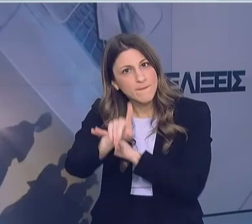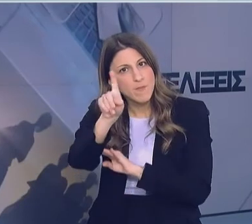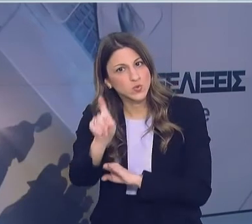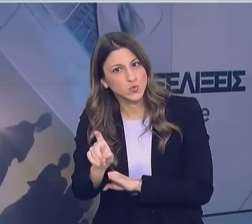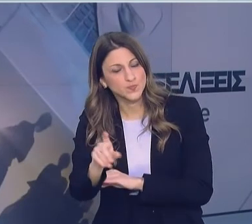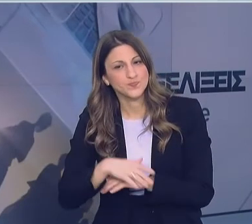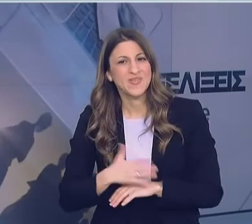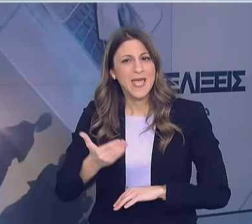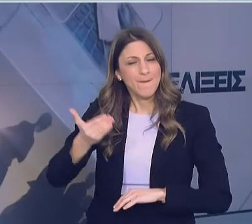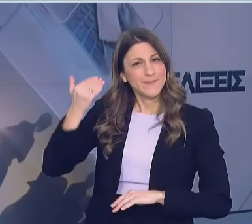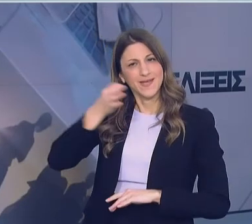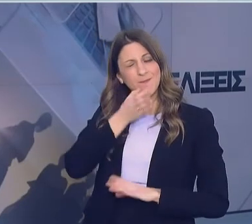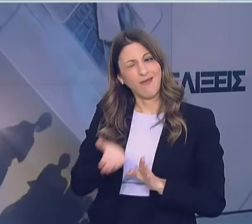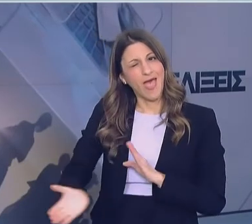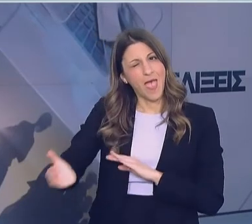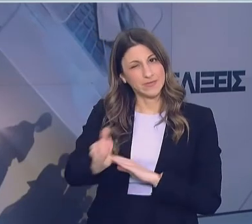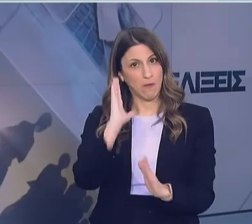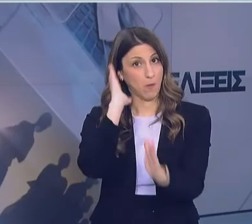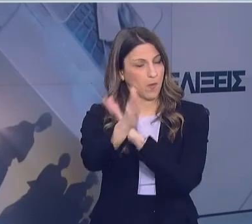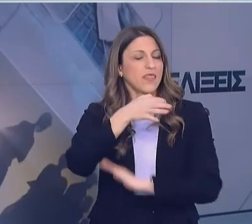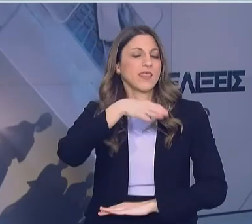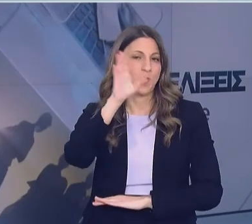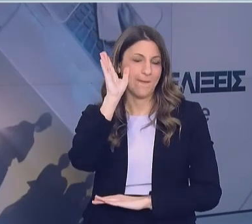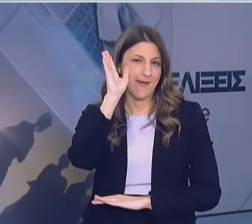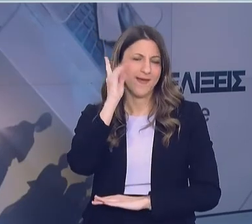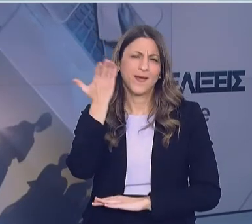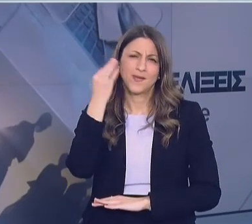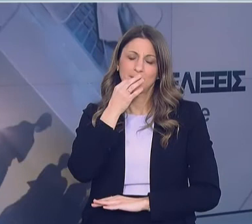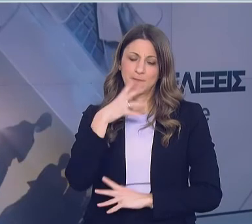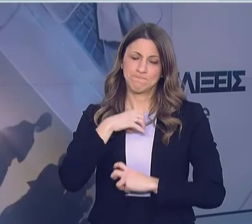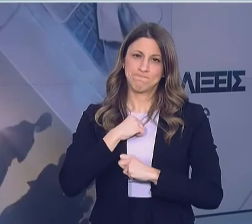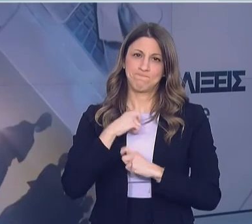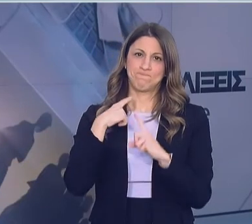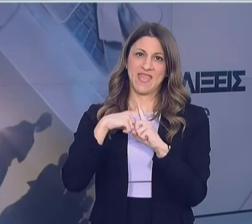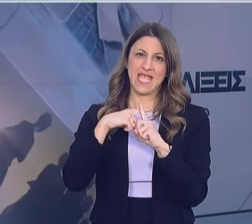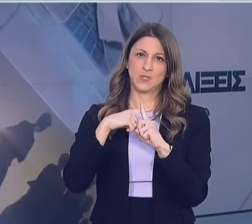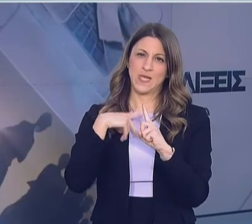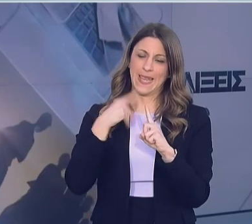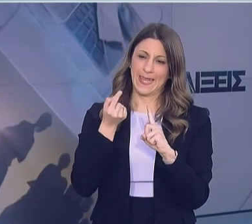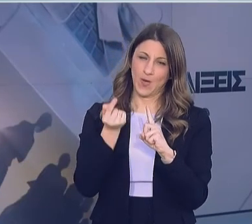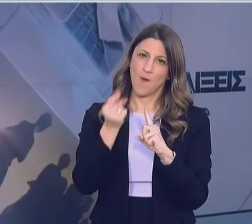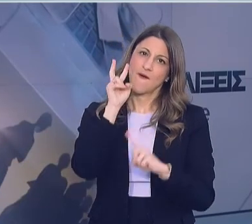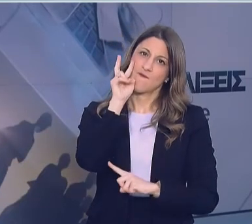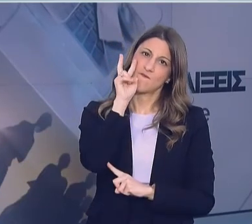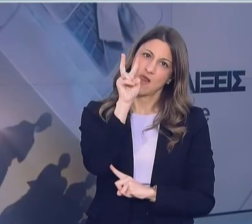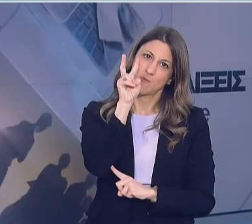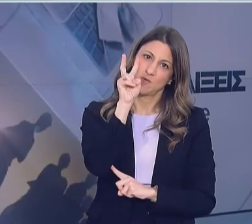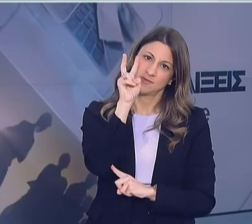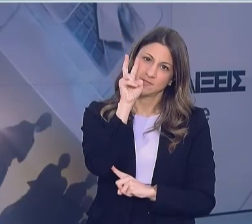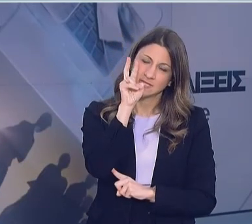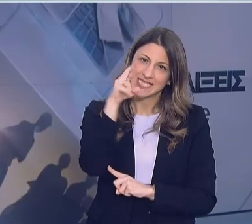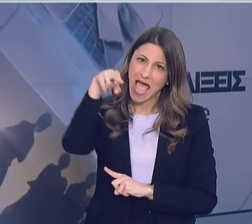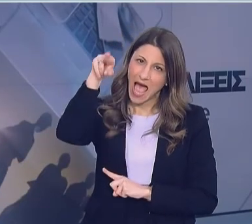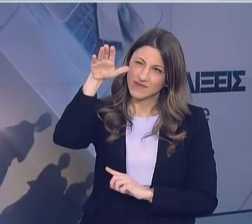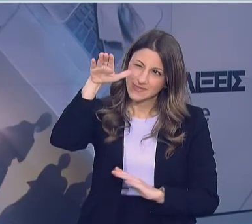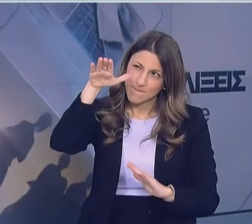Ναι, το είπα λίγο εμέσως και προηγουμένως. Έχουμε αυτά τα, με συγκρατημένη αισιοδοξία τα βλέπω πάντα, γιατί ξέρω ότι μαζί παλεύουμε